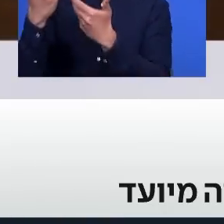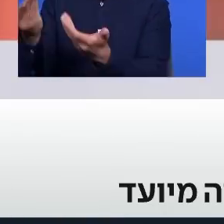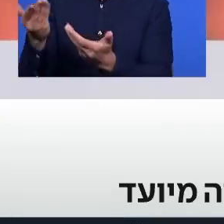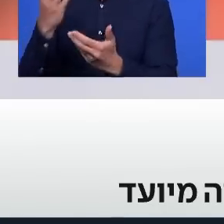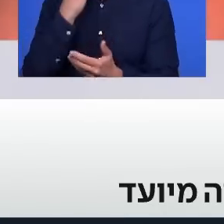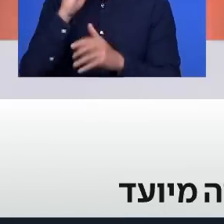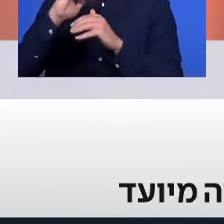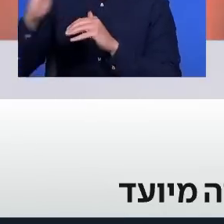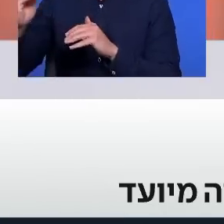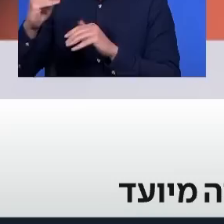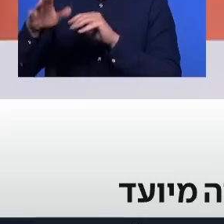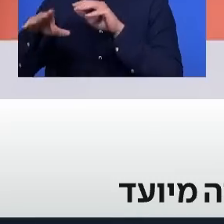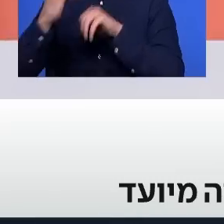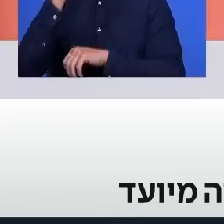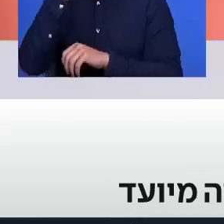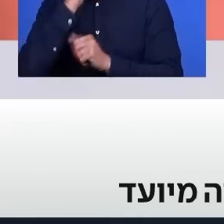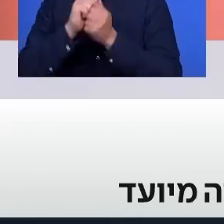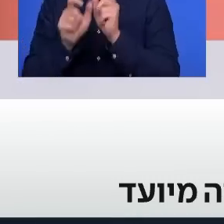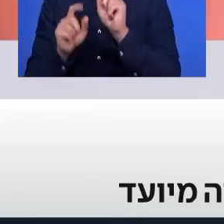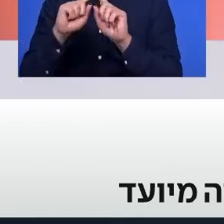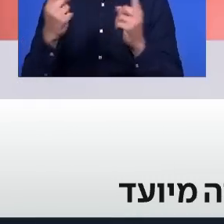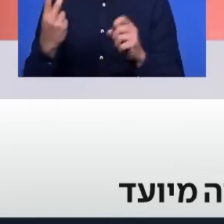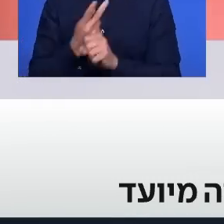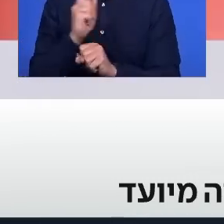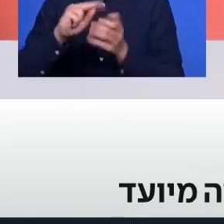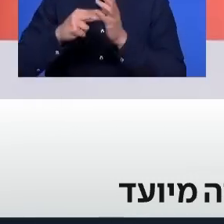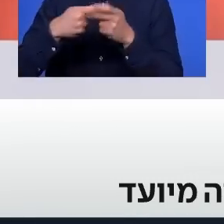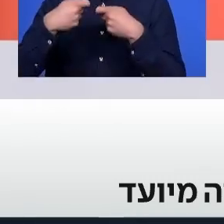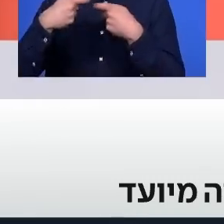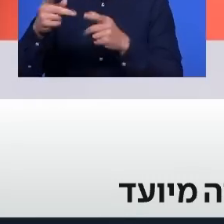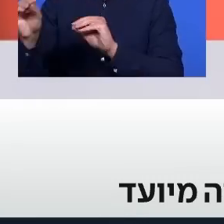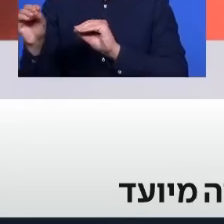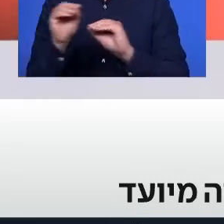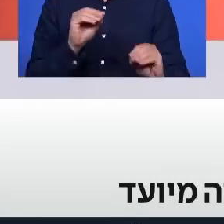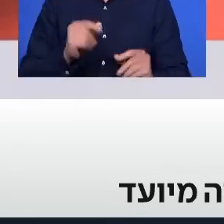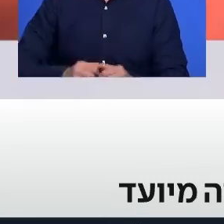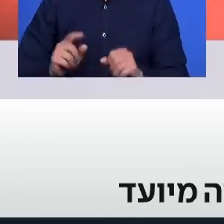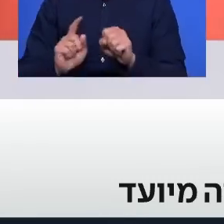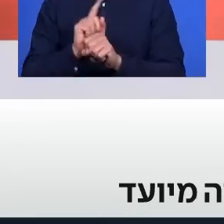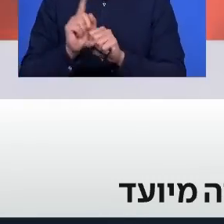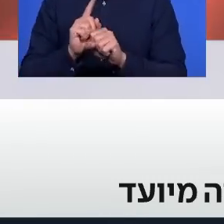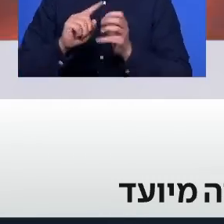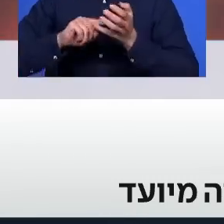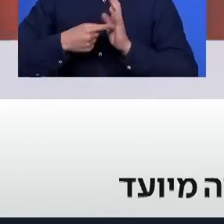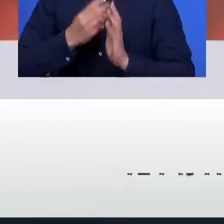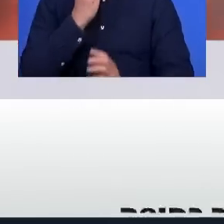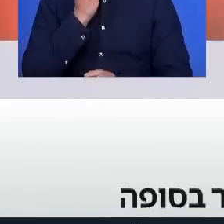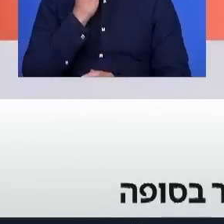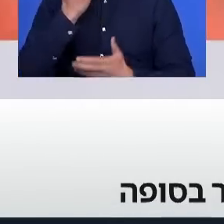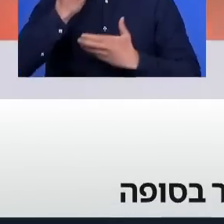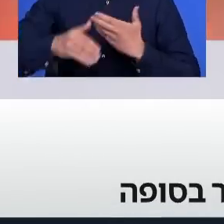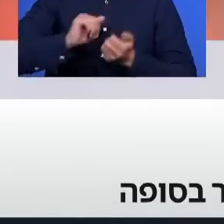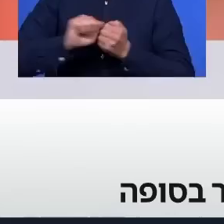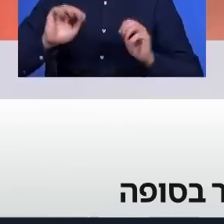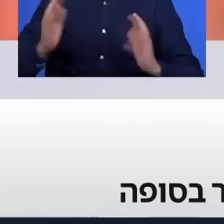ושומרון, לארגון חמאס או לאנשים רגילים, למי הוא תכנן למכור או להעביר את זה. וכרגע השאיפה בישראל זה לסיים כמה שיותר